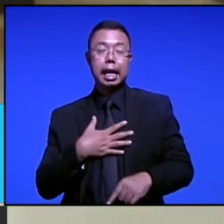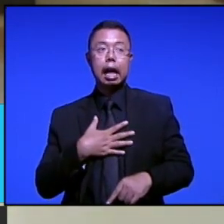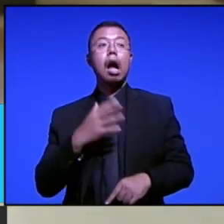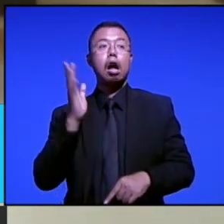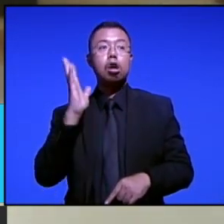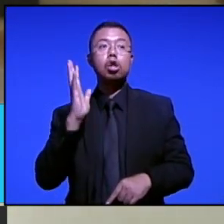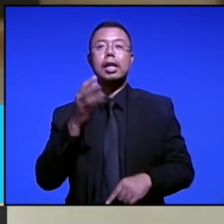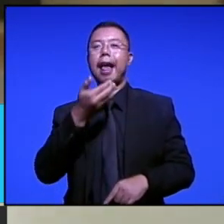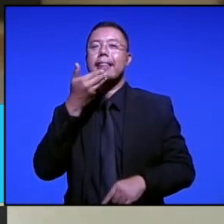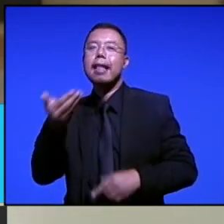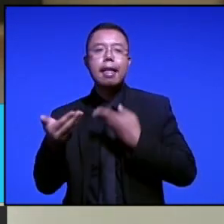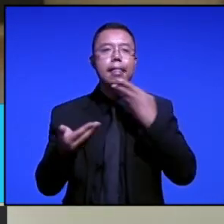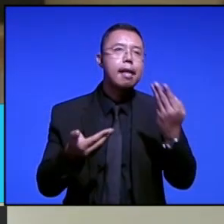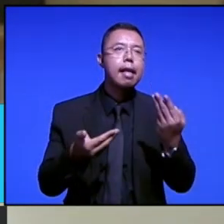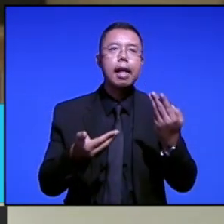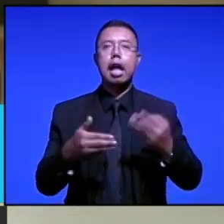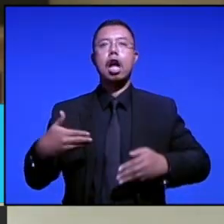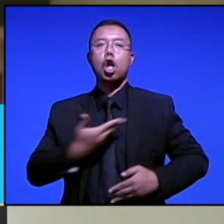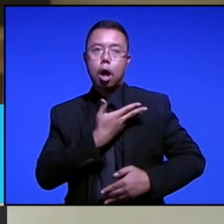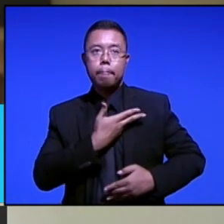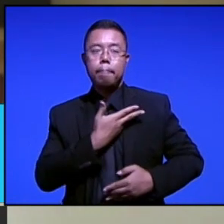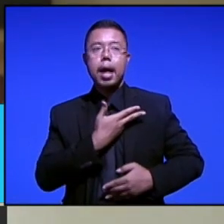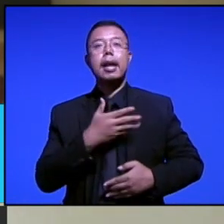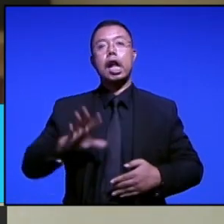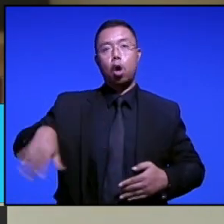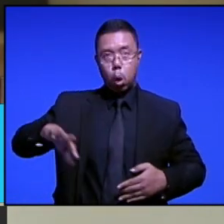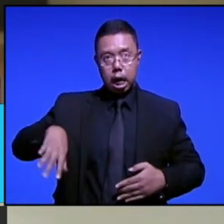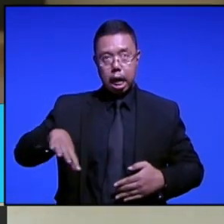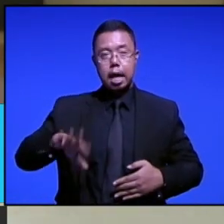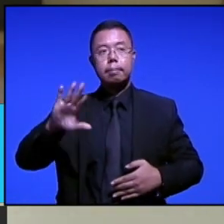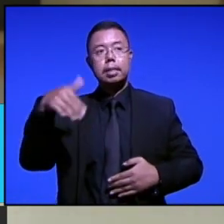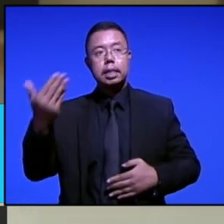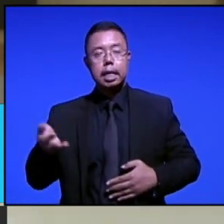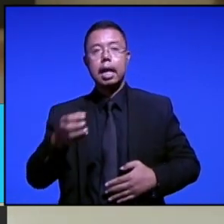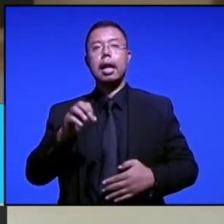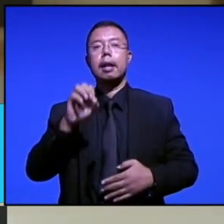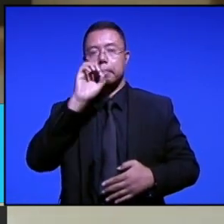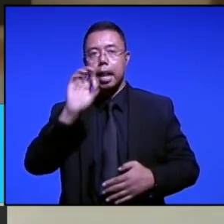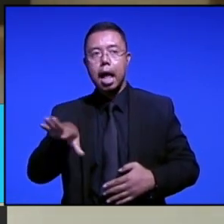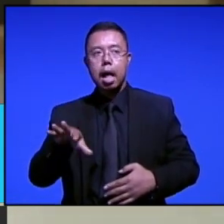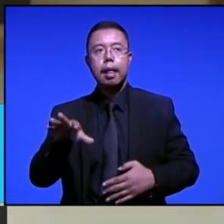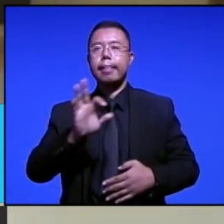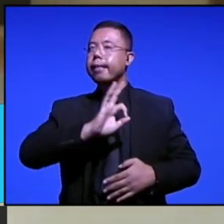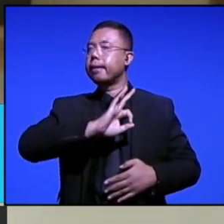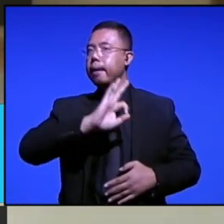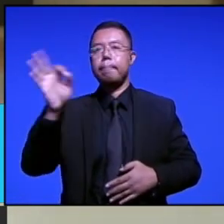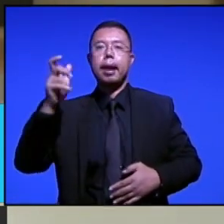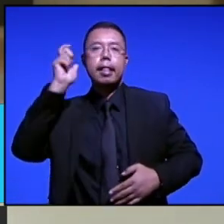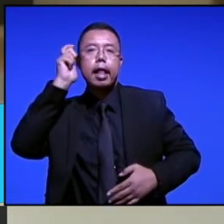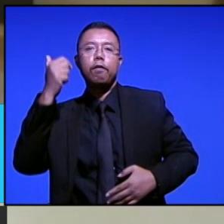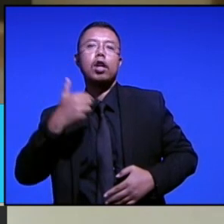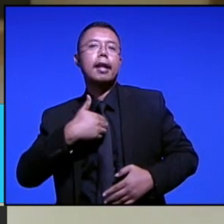sudah kasih kepada pihak korban almarhum ya, hal tersebut, dia itu tidak pernah menelpon